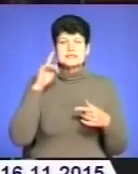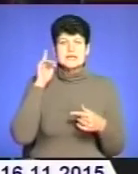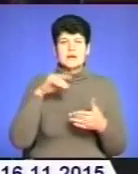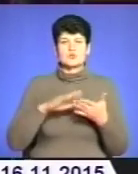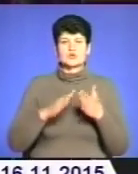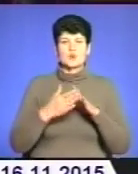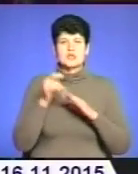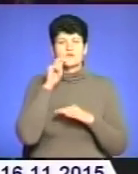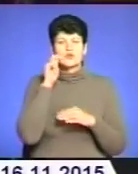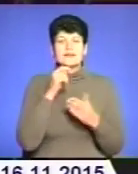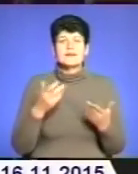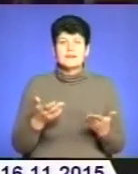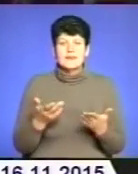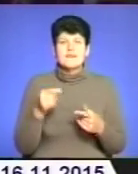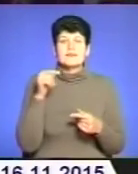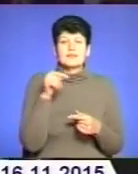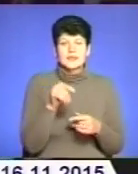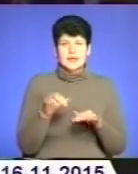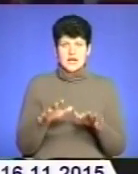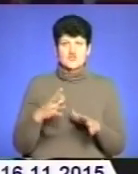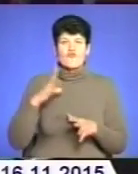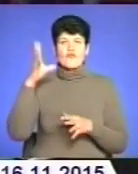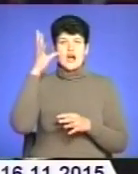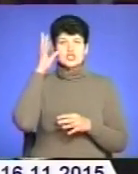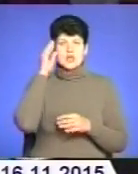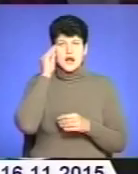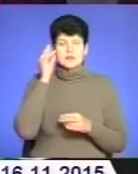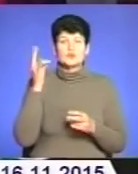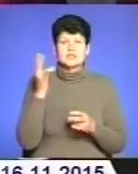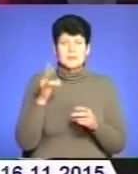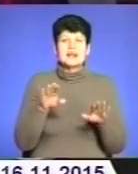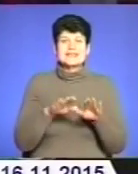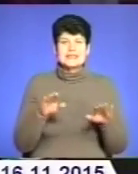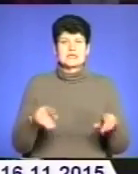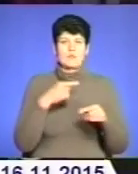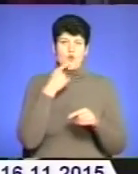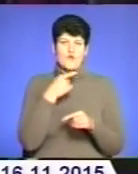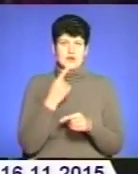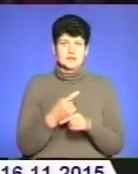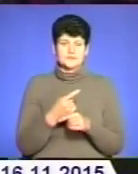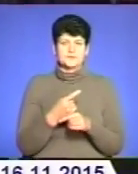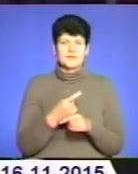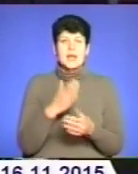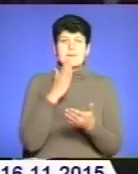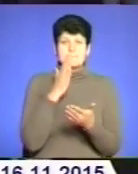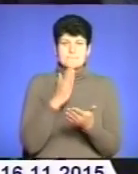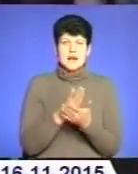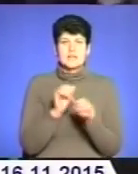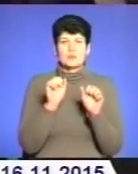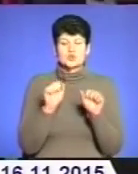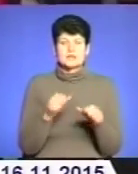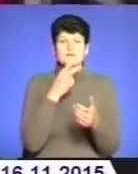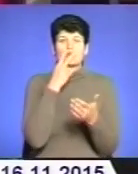тому і такі речі, ми вважаємо, що про такі речі також дітям потрібно говорити. Мали можливість побачити